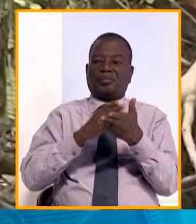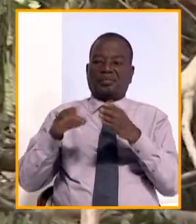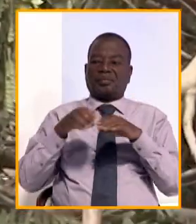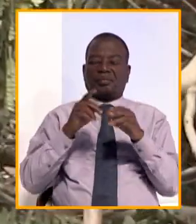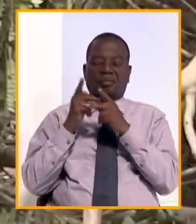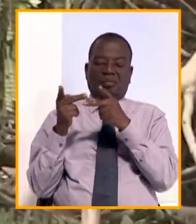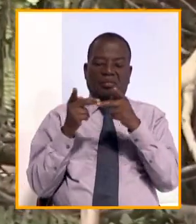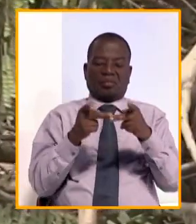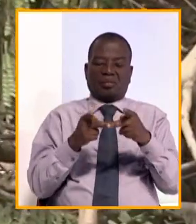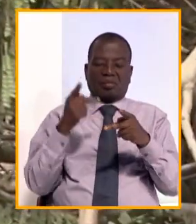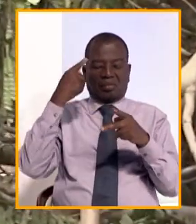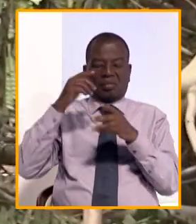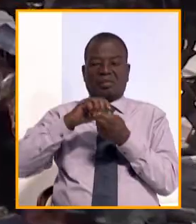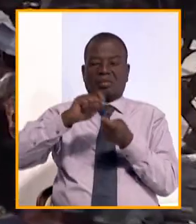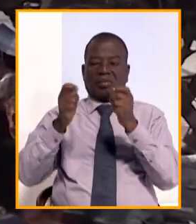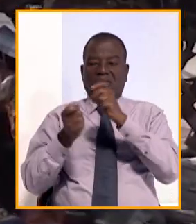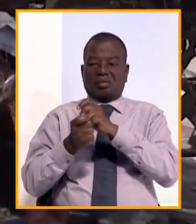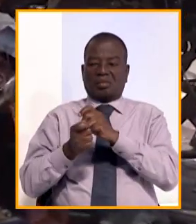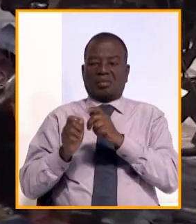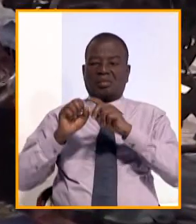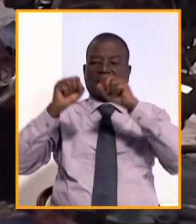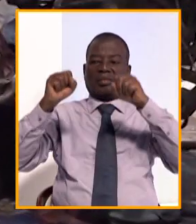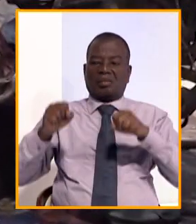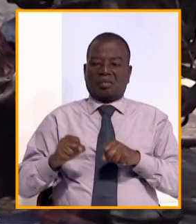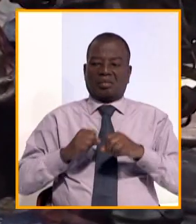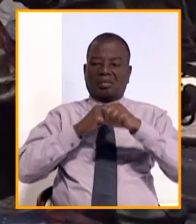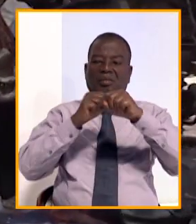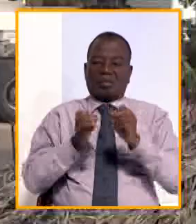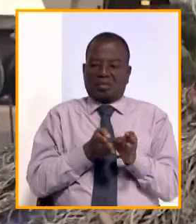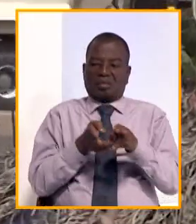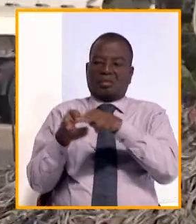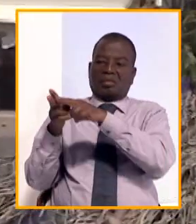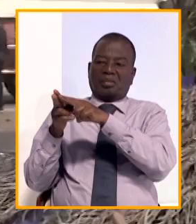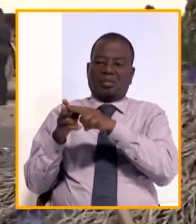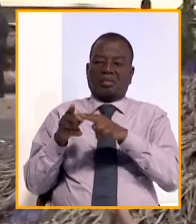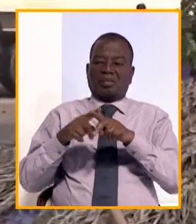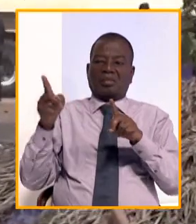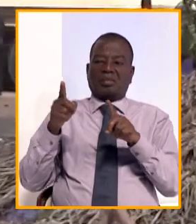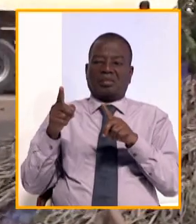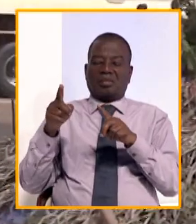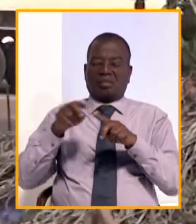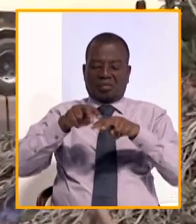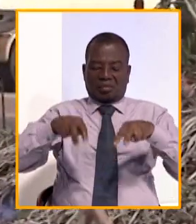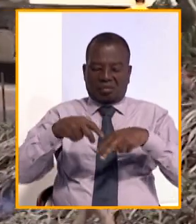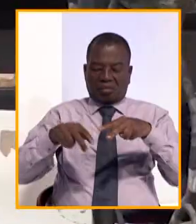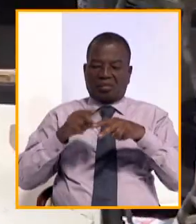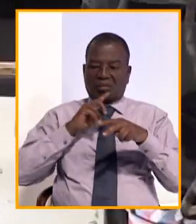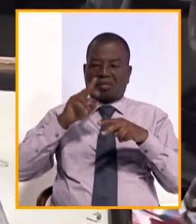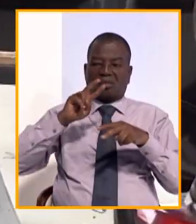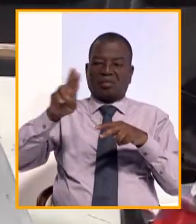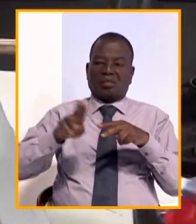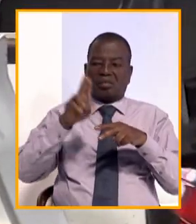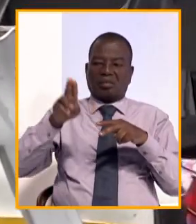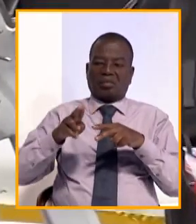des propositions en vue d'améliorer le système de sécurité routière. Toutefois, ces enquêtes seront